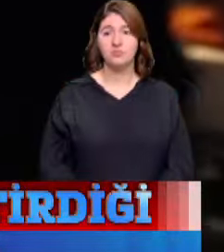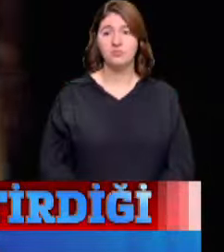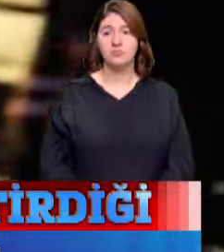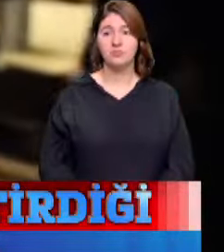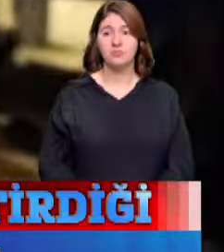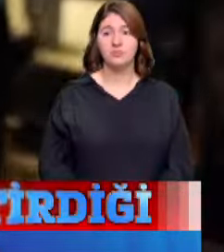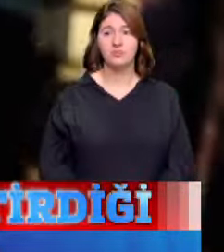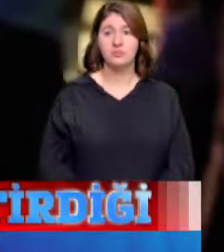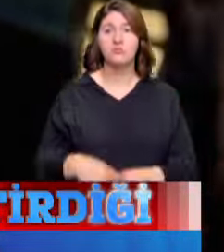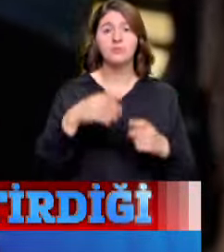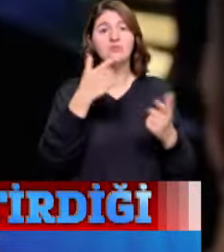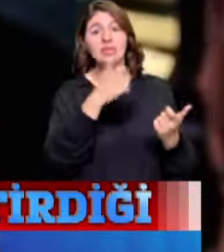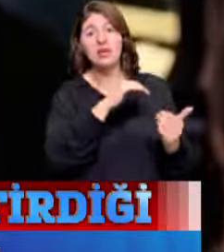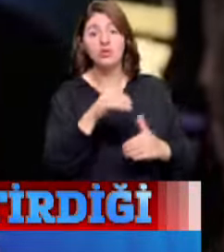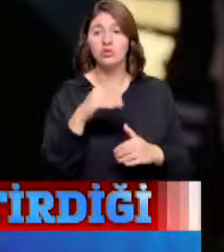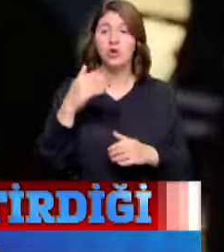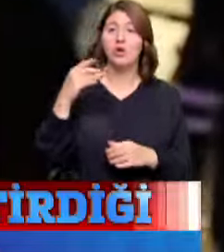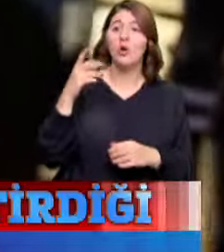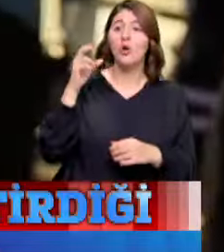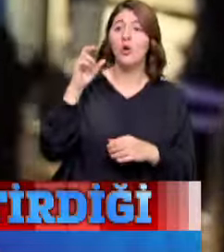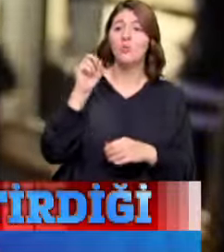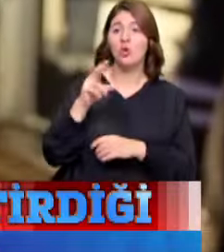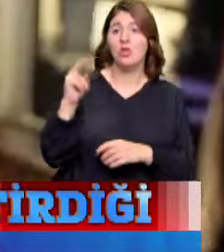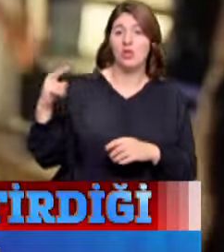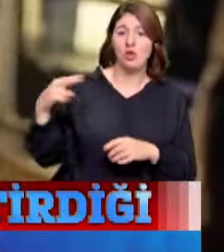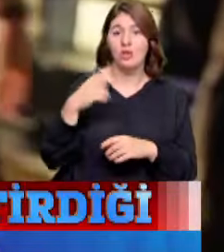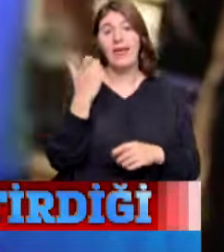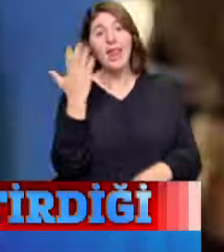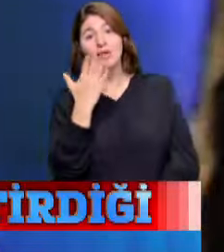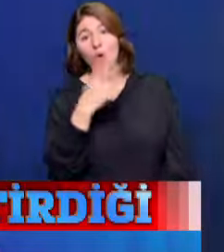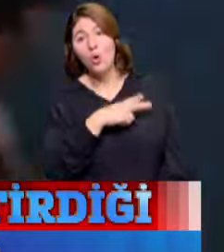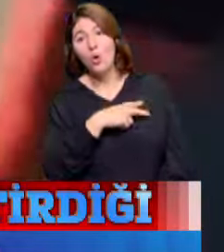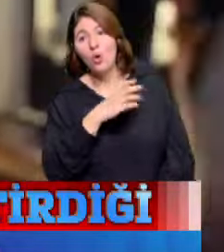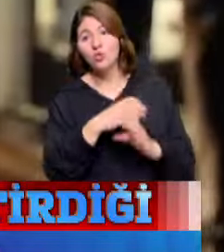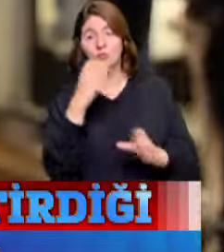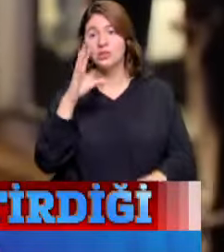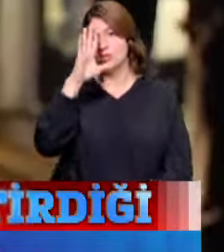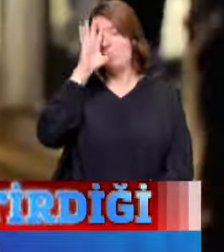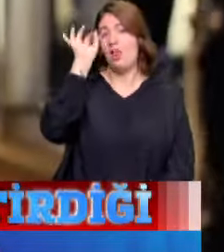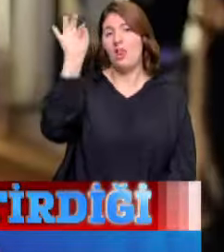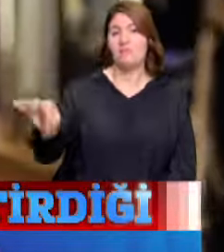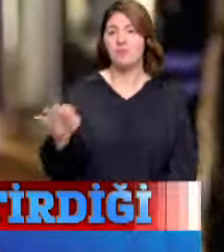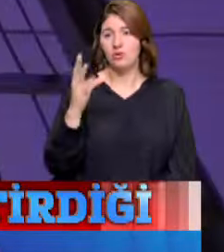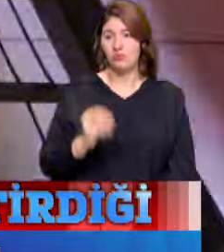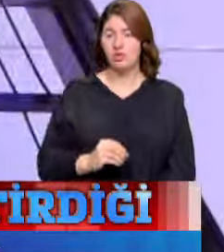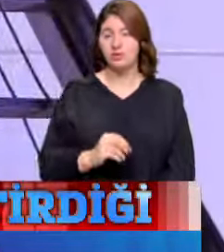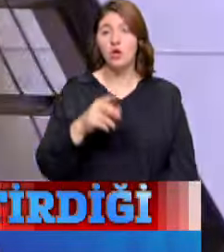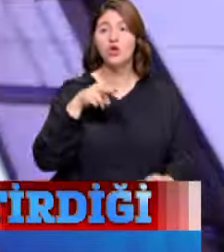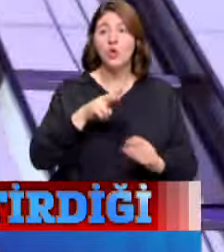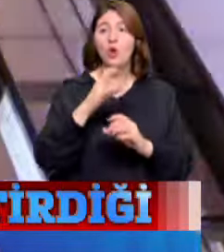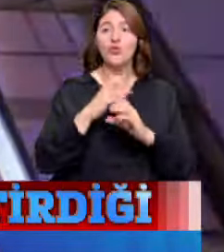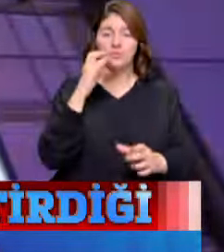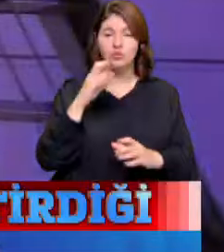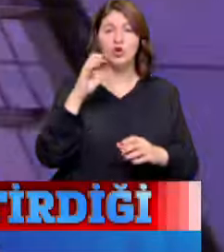Nereden geliyordunuz? Muğla'dan kalktık. Nereye gidecekti otobüs? direkt İstanbul'a gidiyor. Yolcu